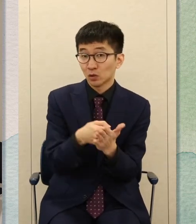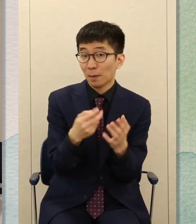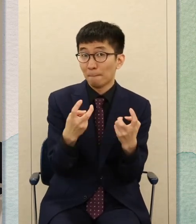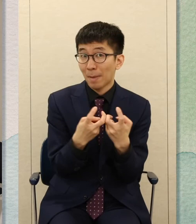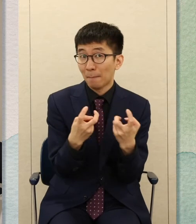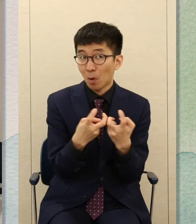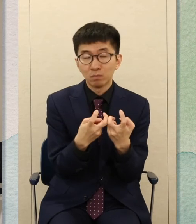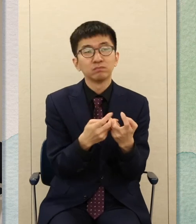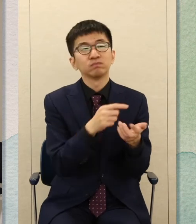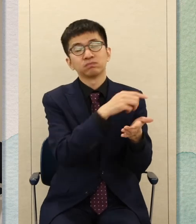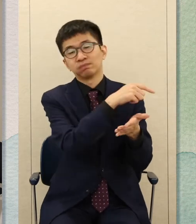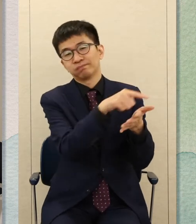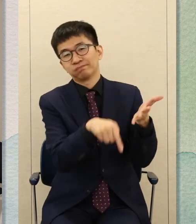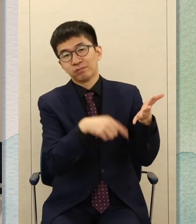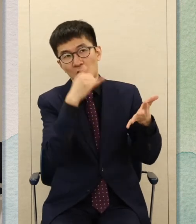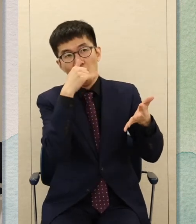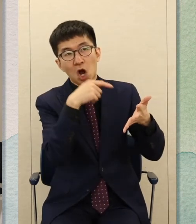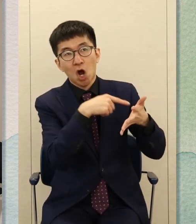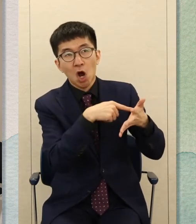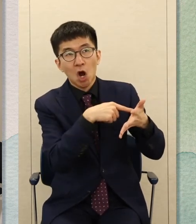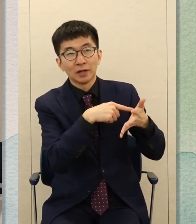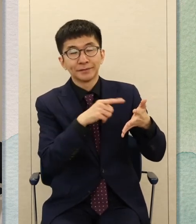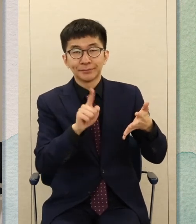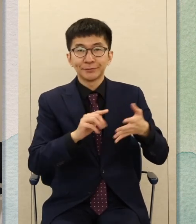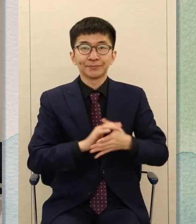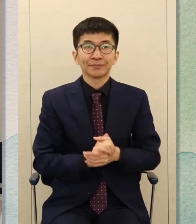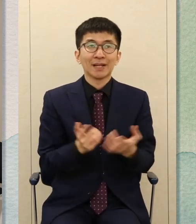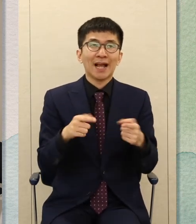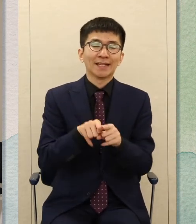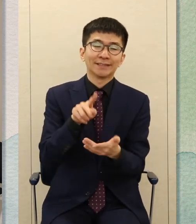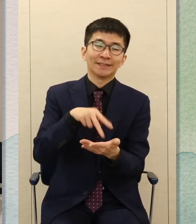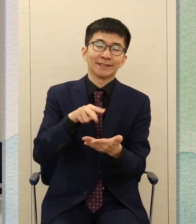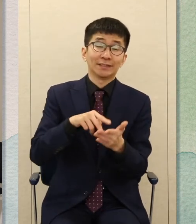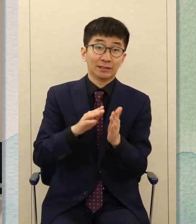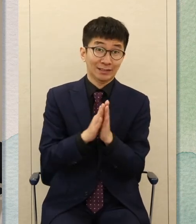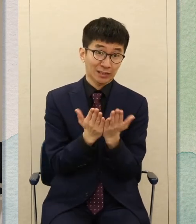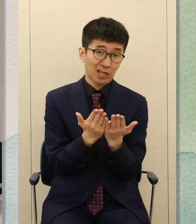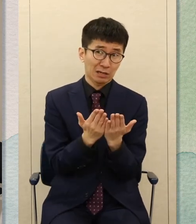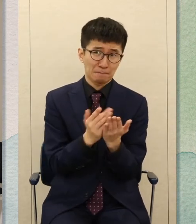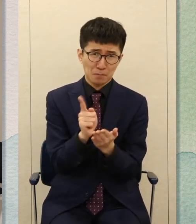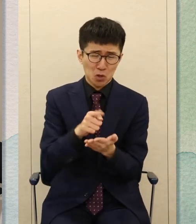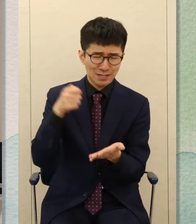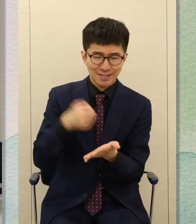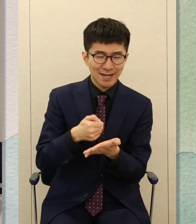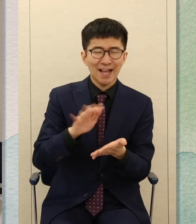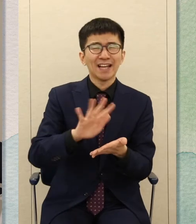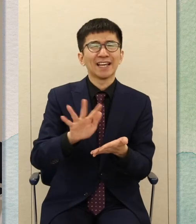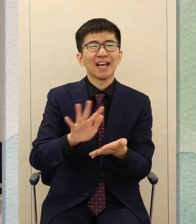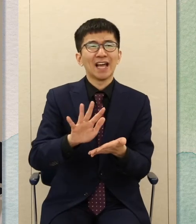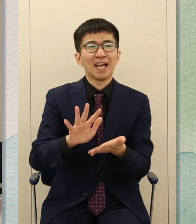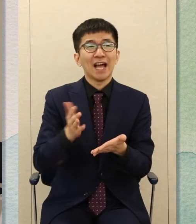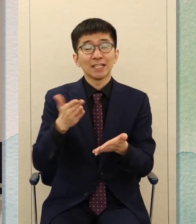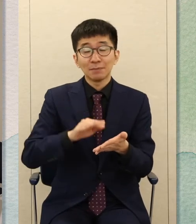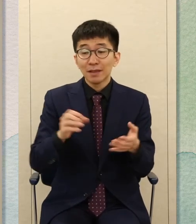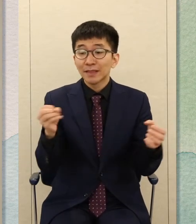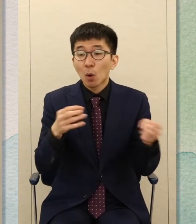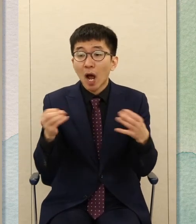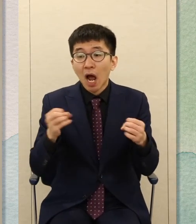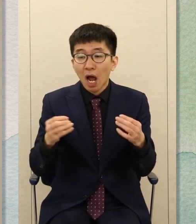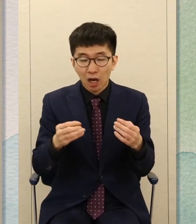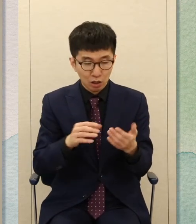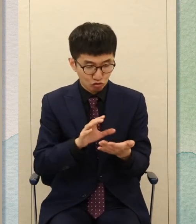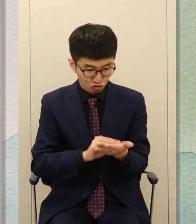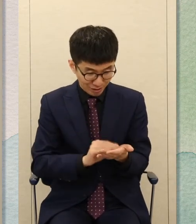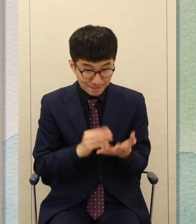방법은 이렇습니다. 제일 같이 읽는 책에 한계는 없어요. 근데 할 이야기가 많은 책이면 참